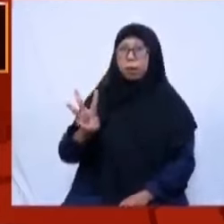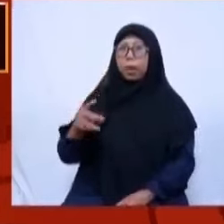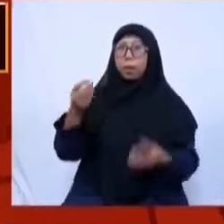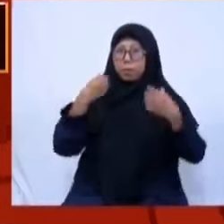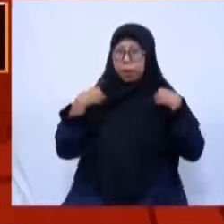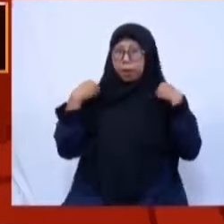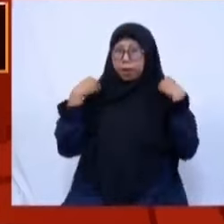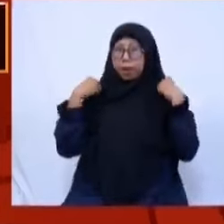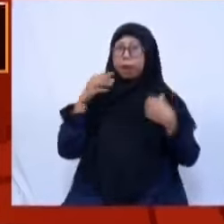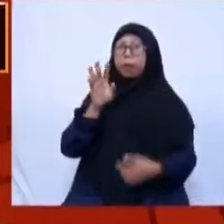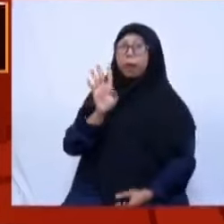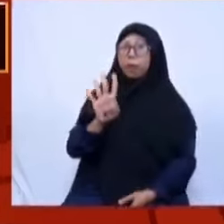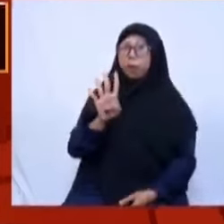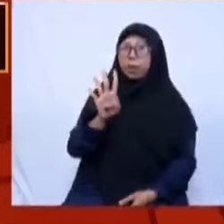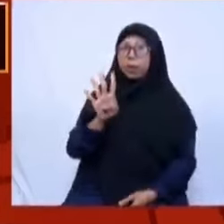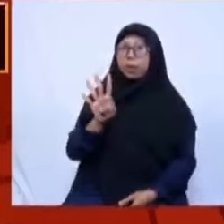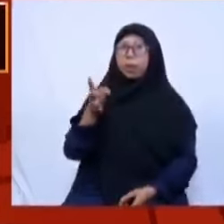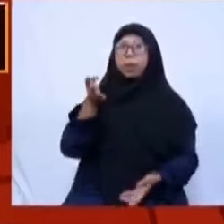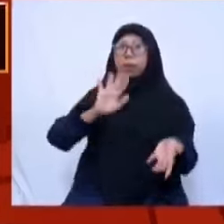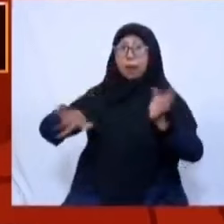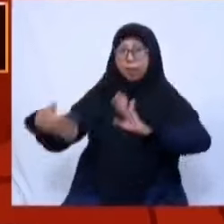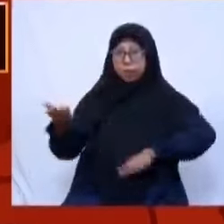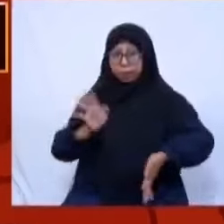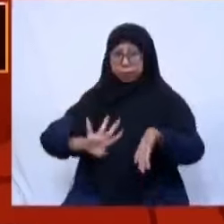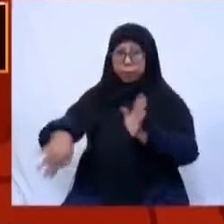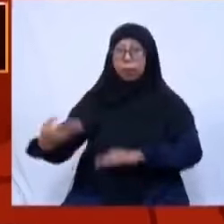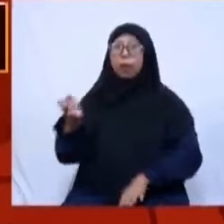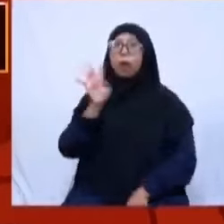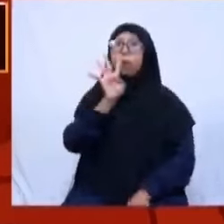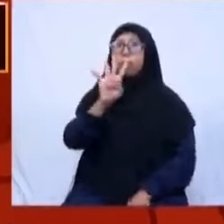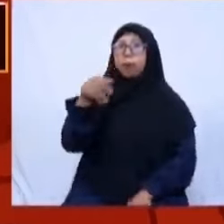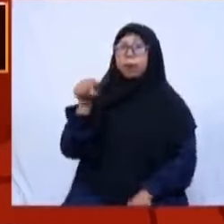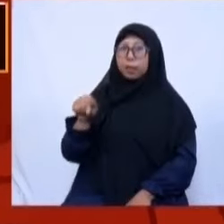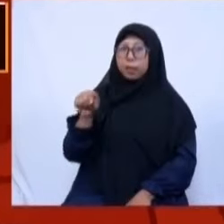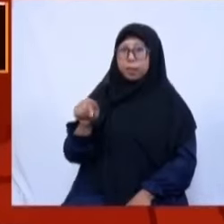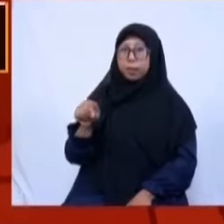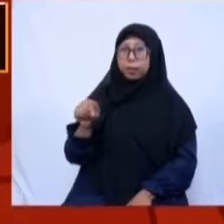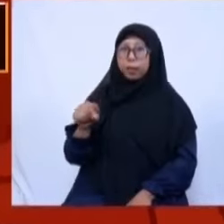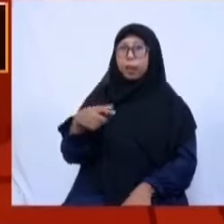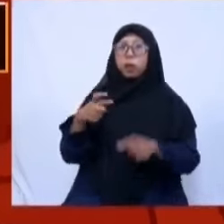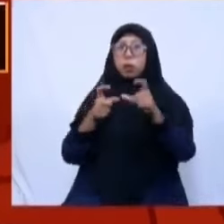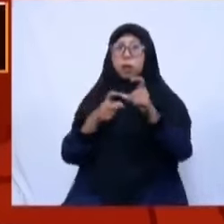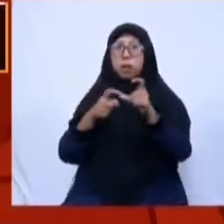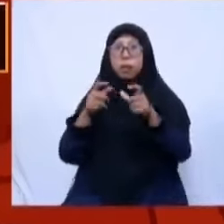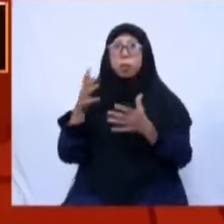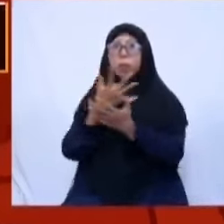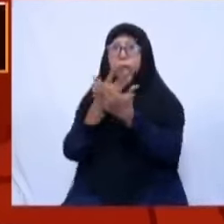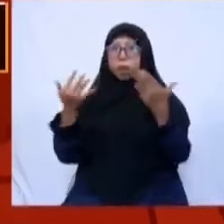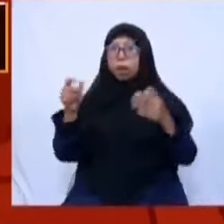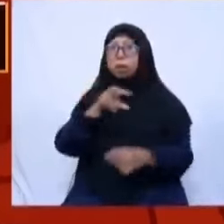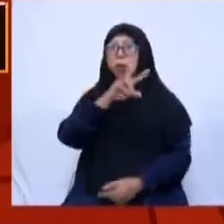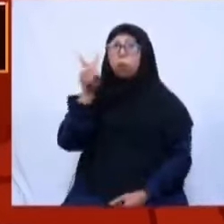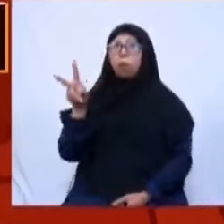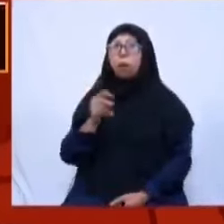pakaian, yang keempat melahirkan seni. Keempat karakter itu dalam sosiologi masyarakat Jawa Barat